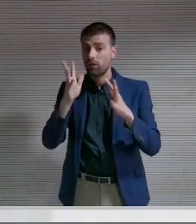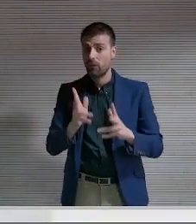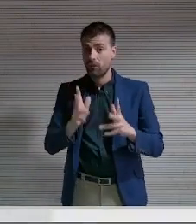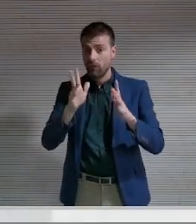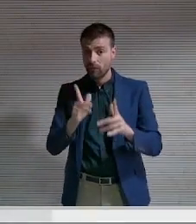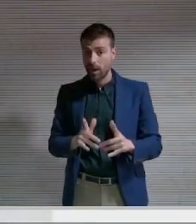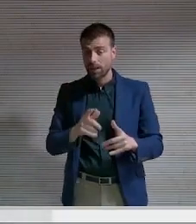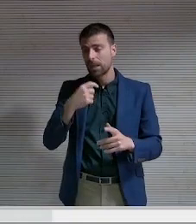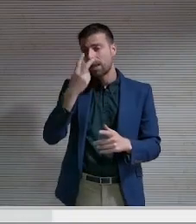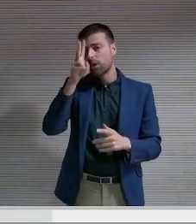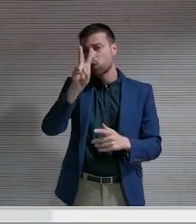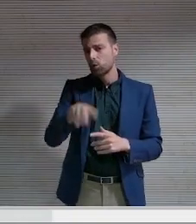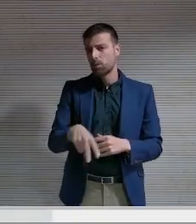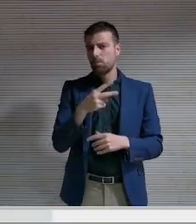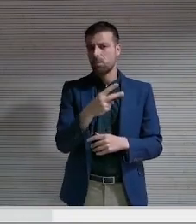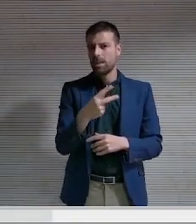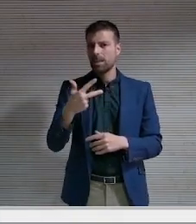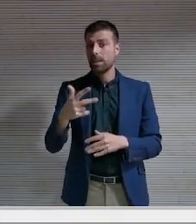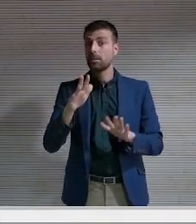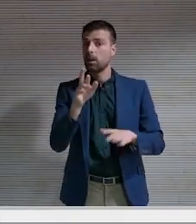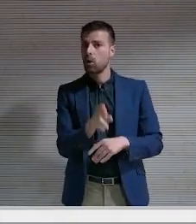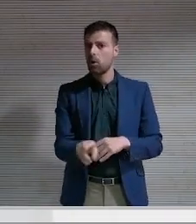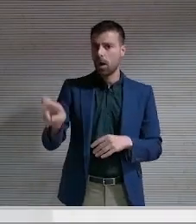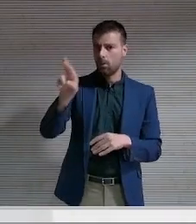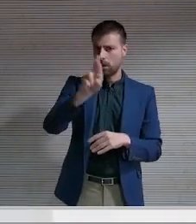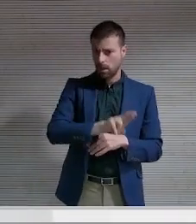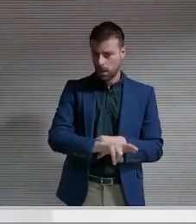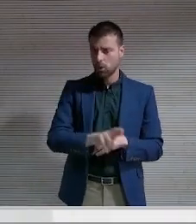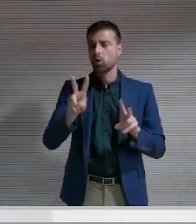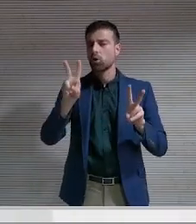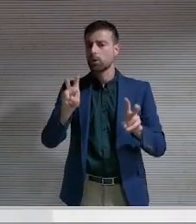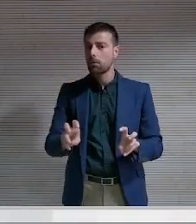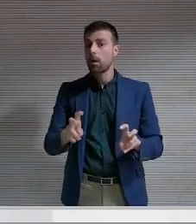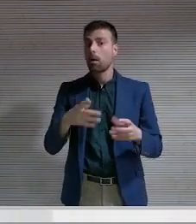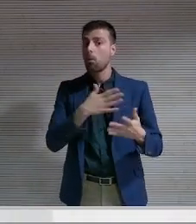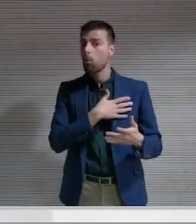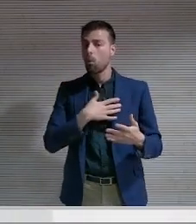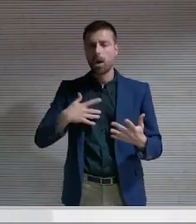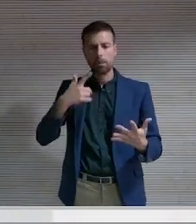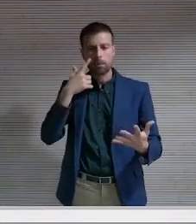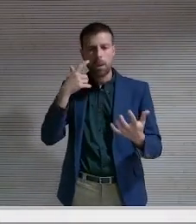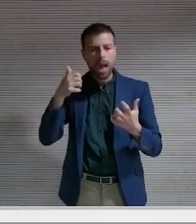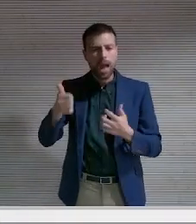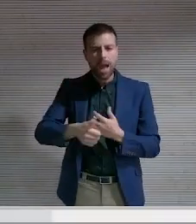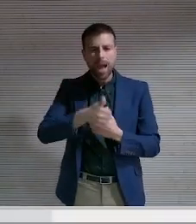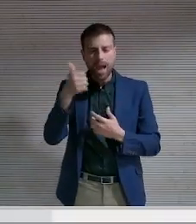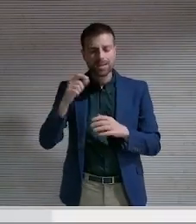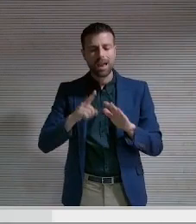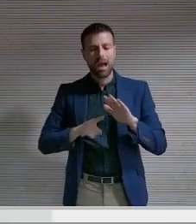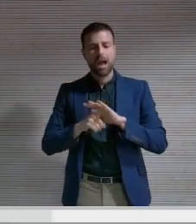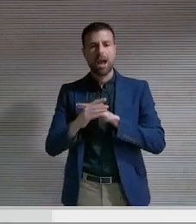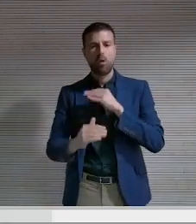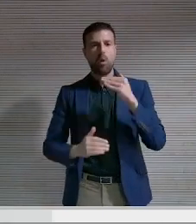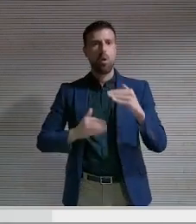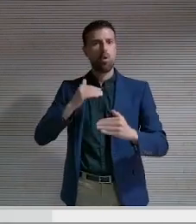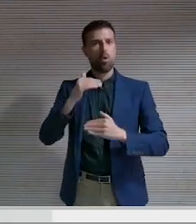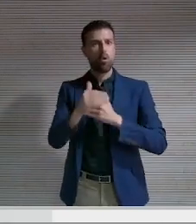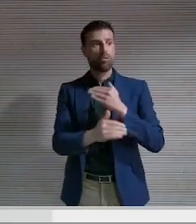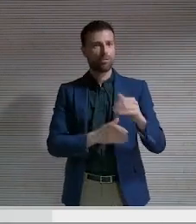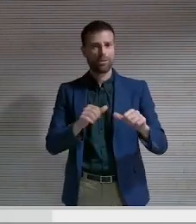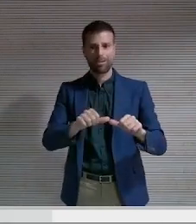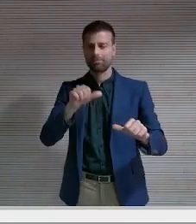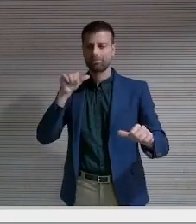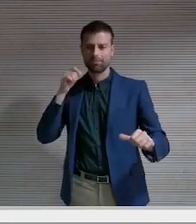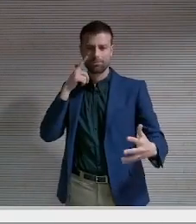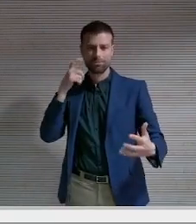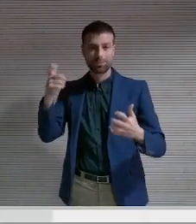d'abril del 2023, però insisteixo, el que volem posar de relleu és aquesta evolució històrica, per tant, anar més enllà del que